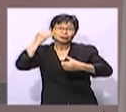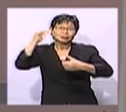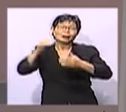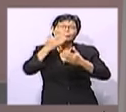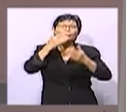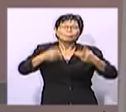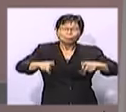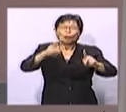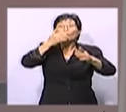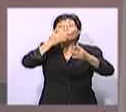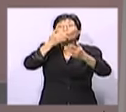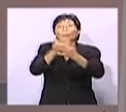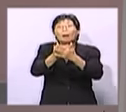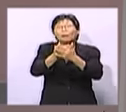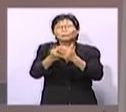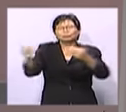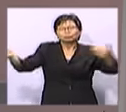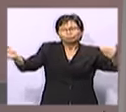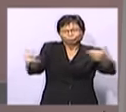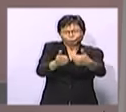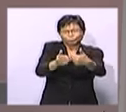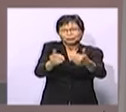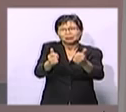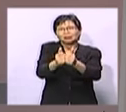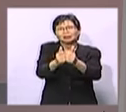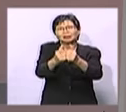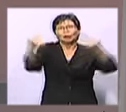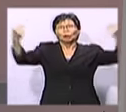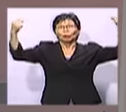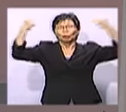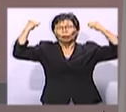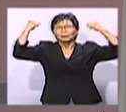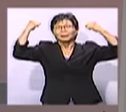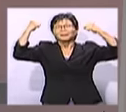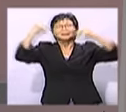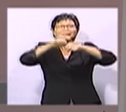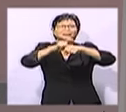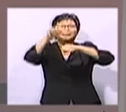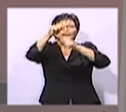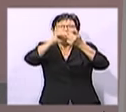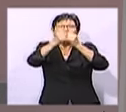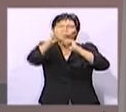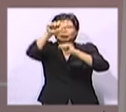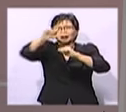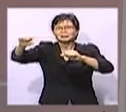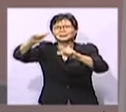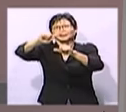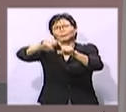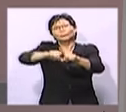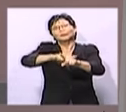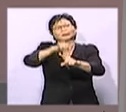peluang terbaik untuk merapatkan jurang prestasi dengan gergasi dunia itu di Sukan Asia bulan depan.